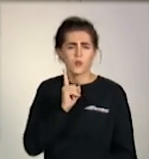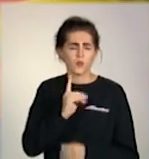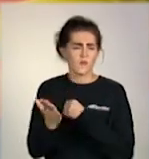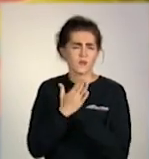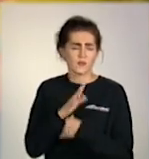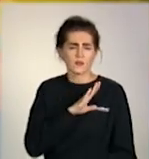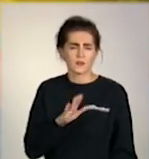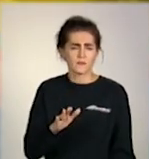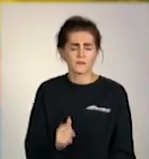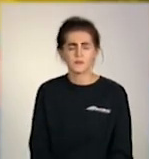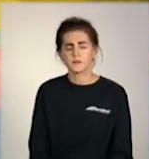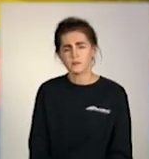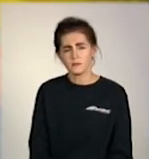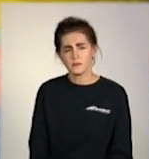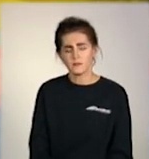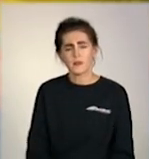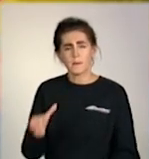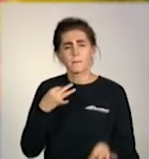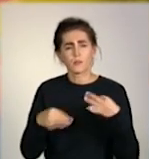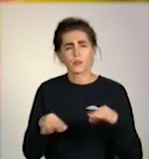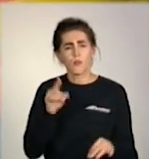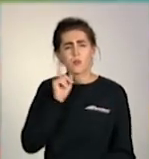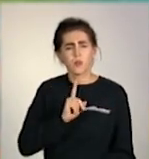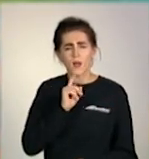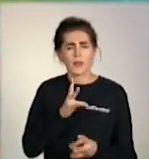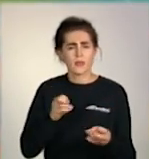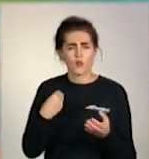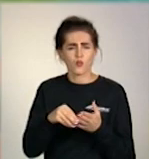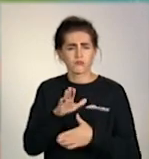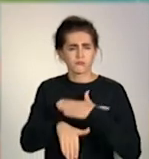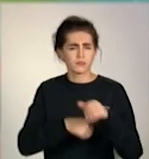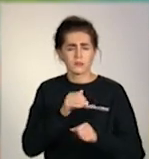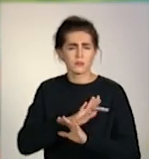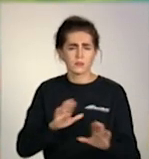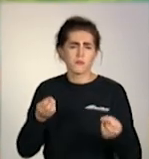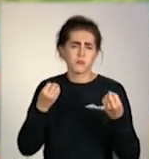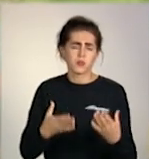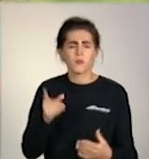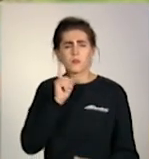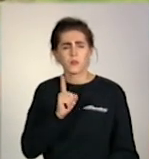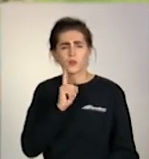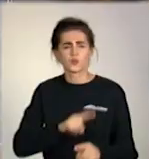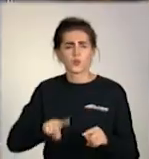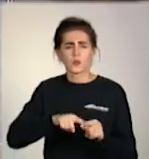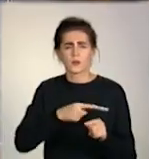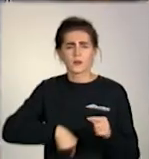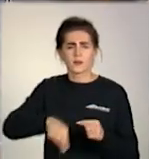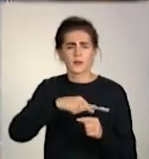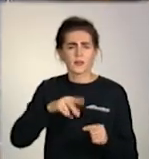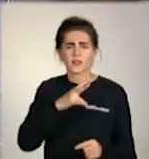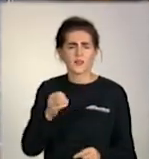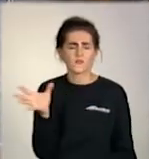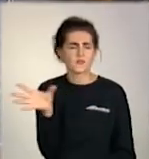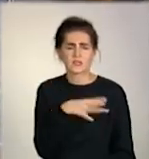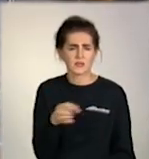давали. Реалізатори говорять, поліетилен у них поки не розкуповують, припускають, певно тому, що з обігу вийдуть на всі види.